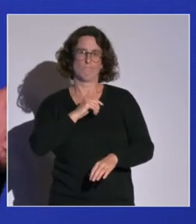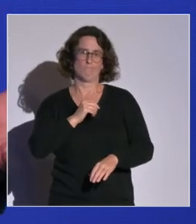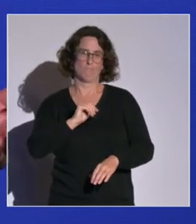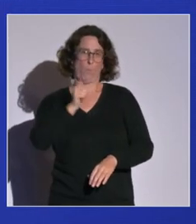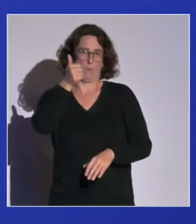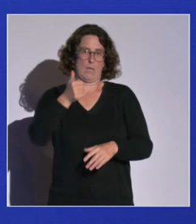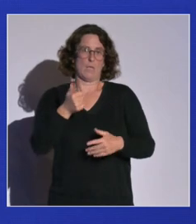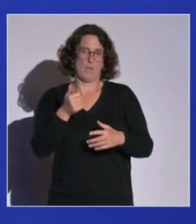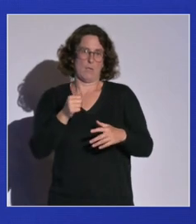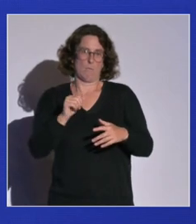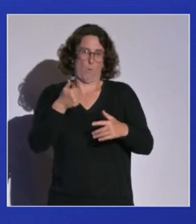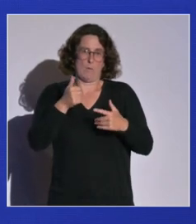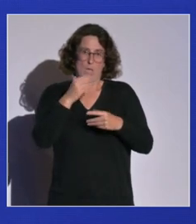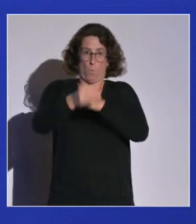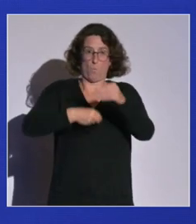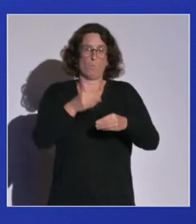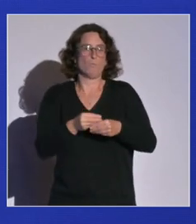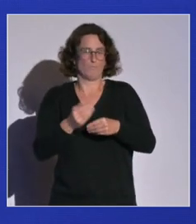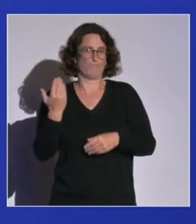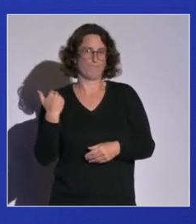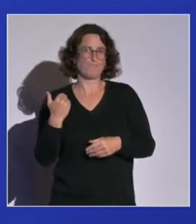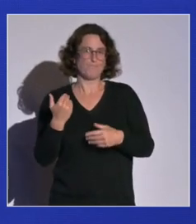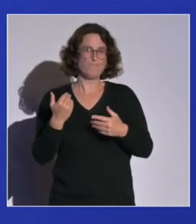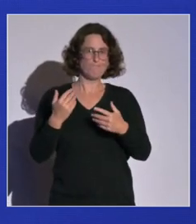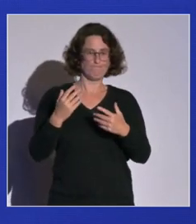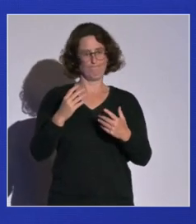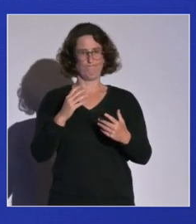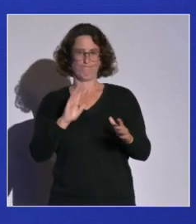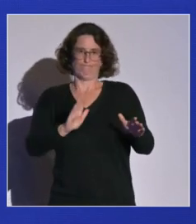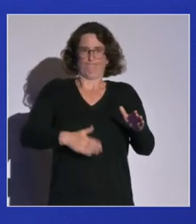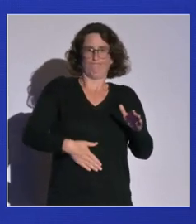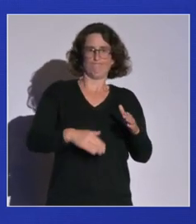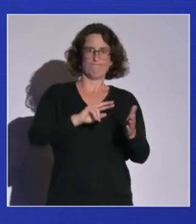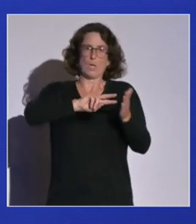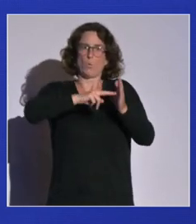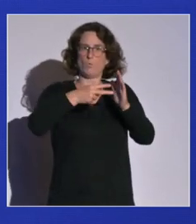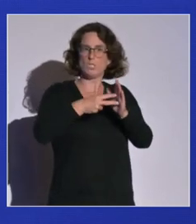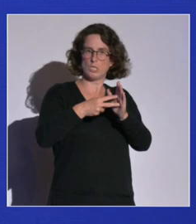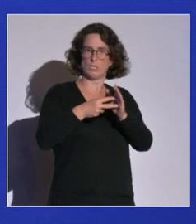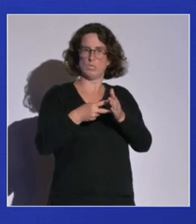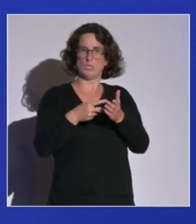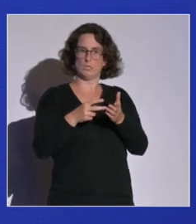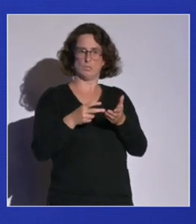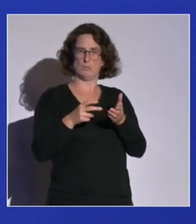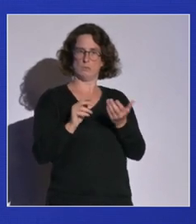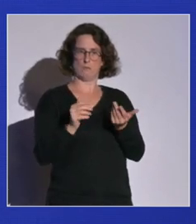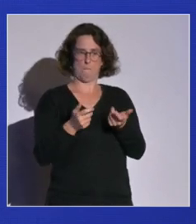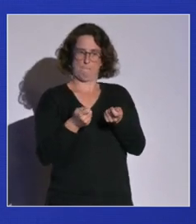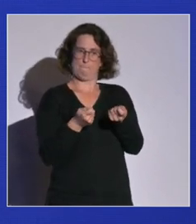que nous étions parmi les premiers dans le monde à avoir maîtrisé la technologie de cette